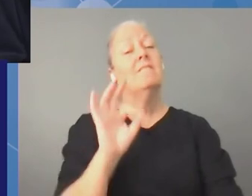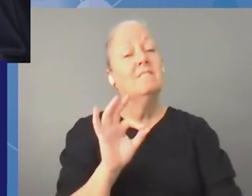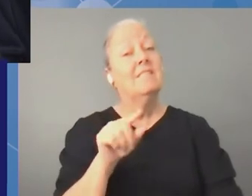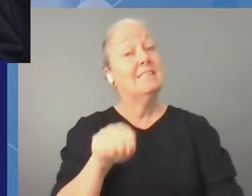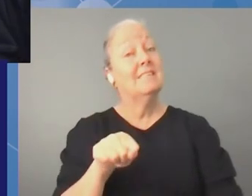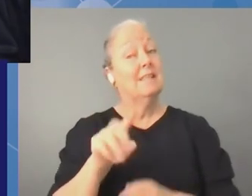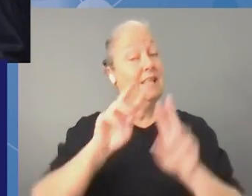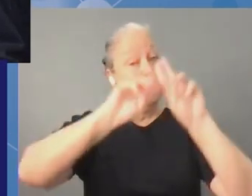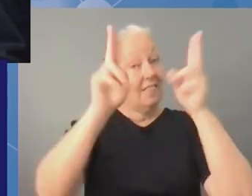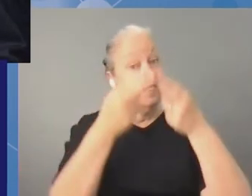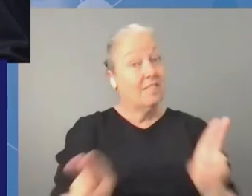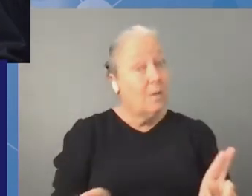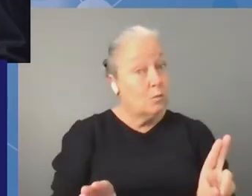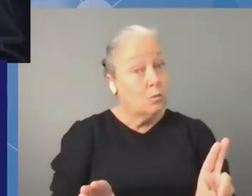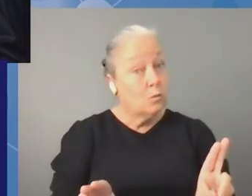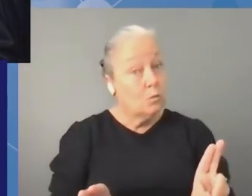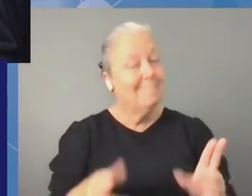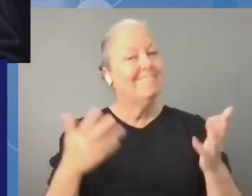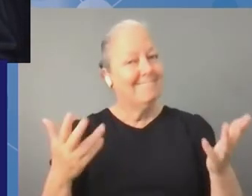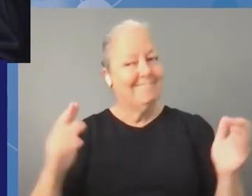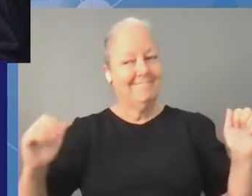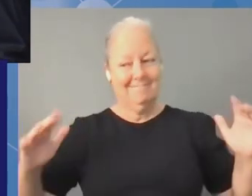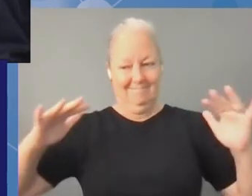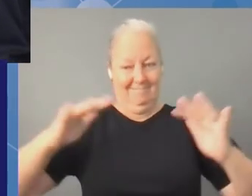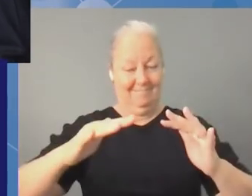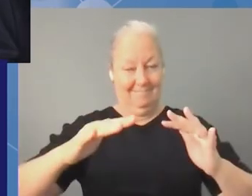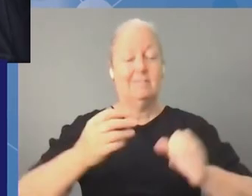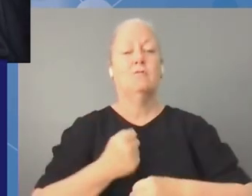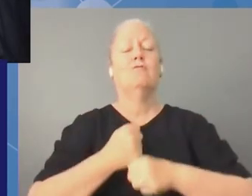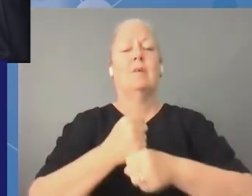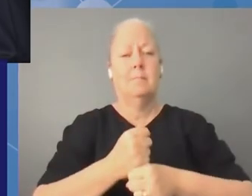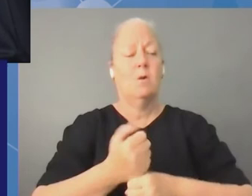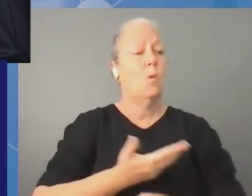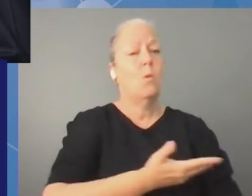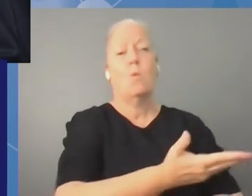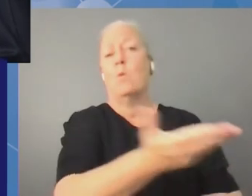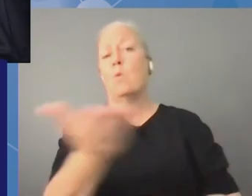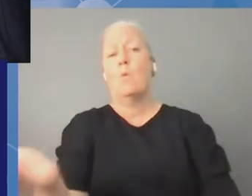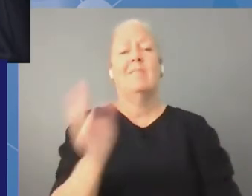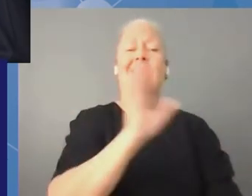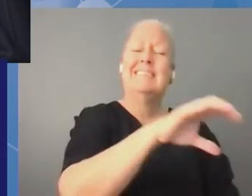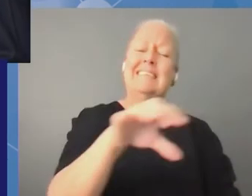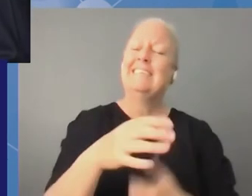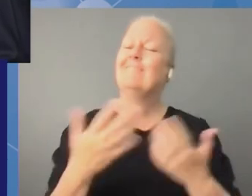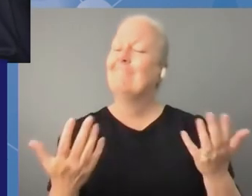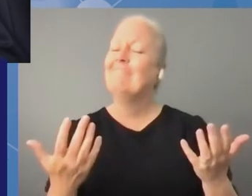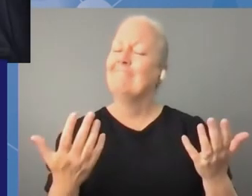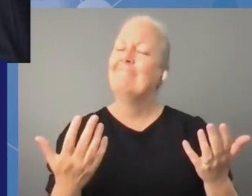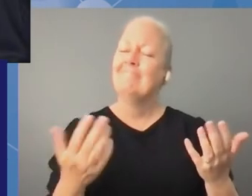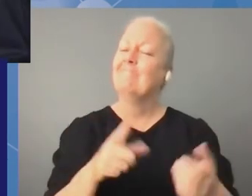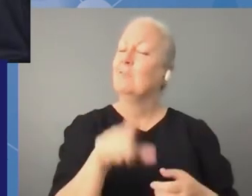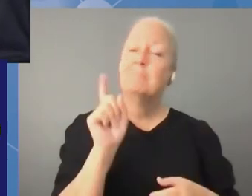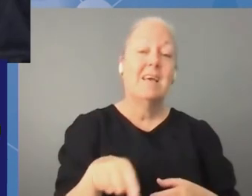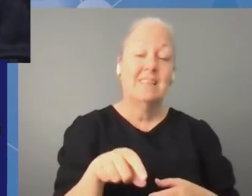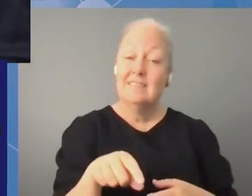各方可以谈话的吧，所以我们也是需要预测的吧，给所有的人也创造一些条